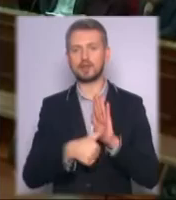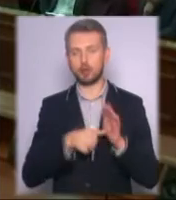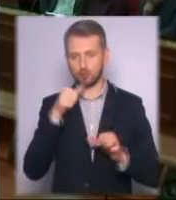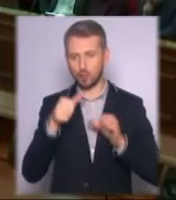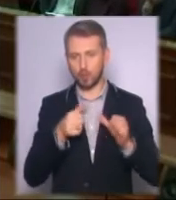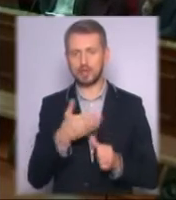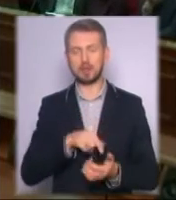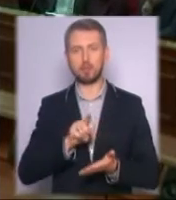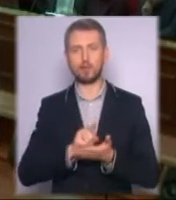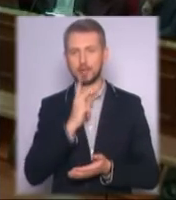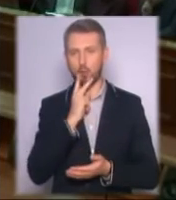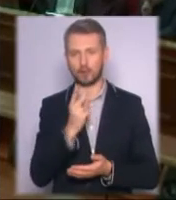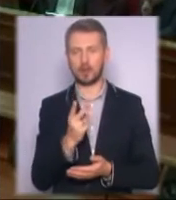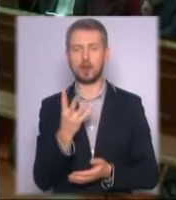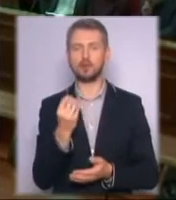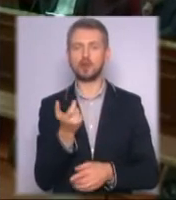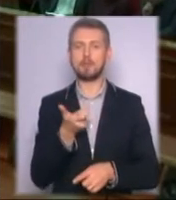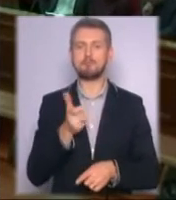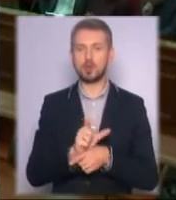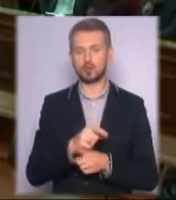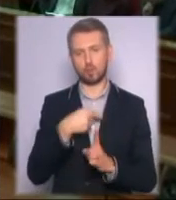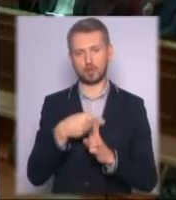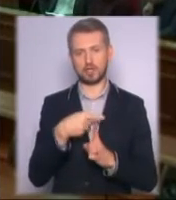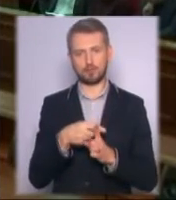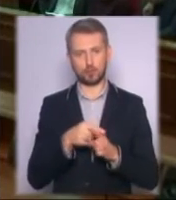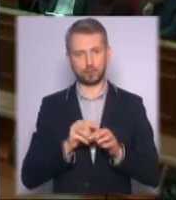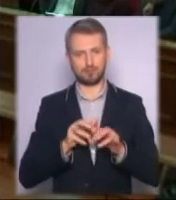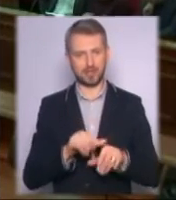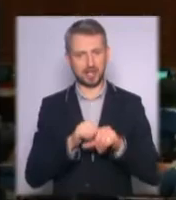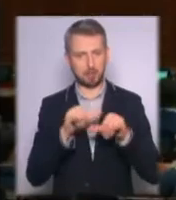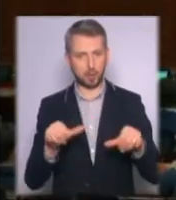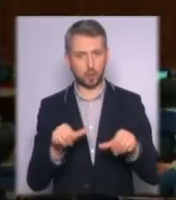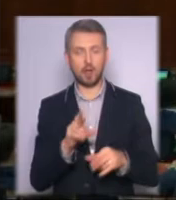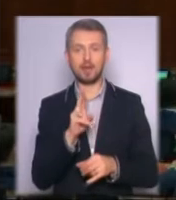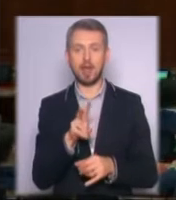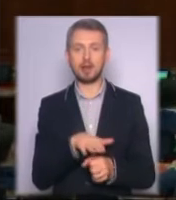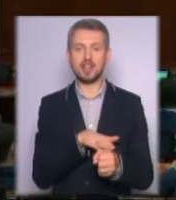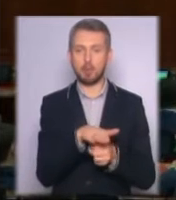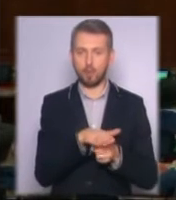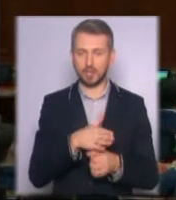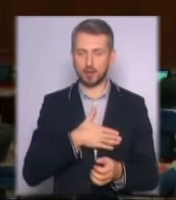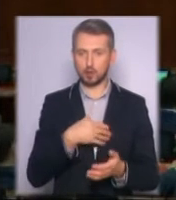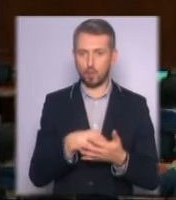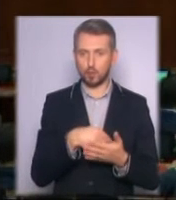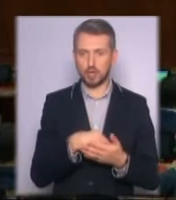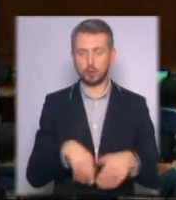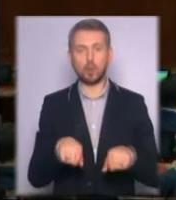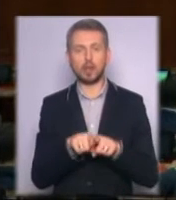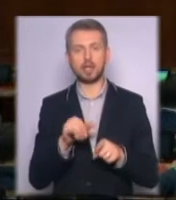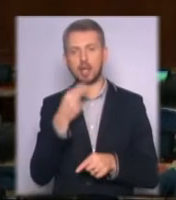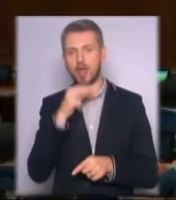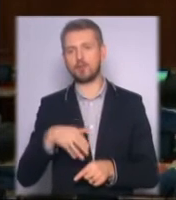повинні показати ще більш позитивну динаміку і як наповнення нашого бюджету, так і